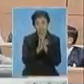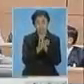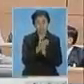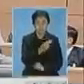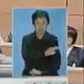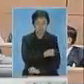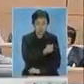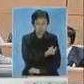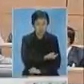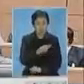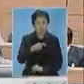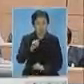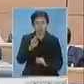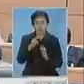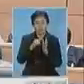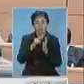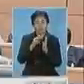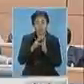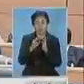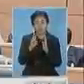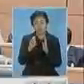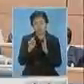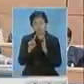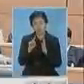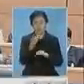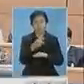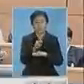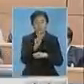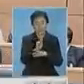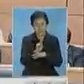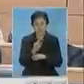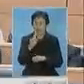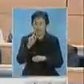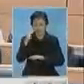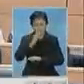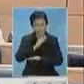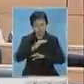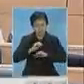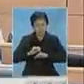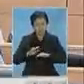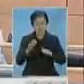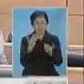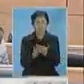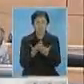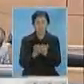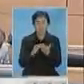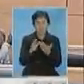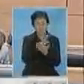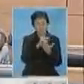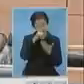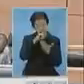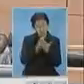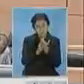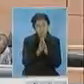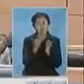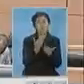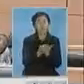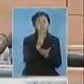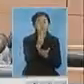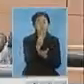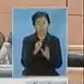แพทย์ประเวทวสีเป็นประธานหนังสือพิมพ์เลงข่าวคลึกโครมว่าเคิด่าปฏิรูปประเทศกันเป็นพันล้าน